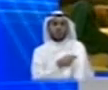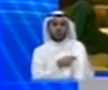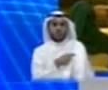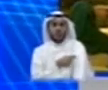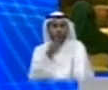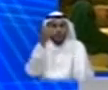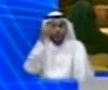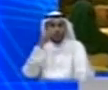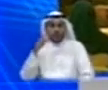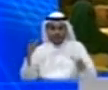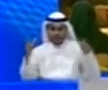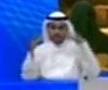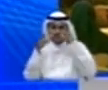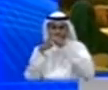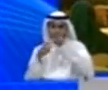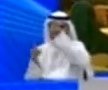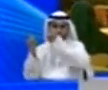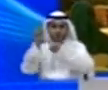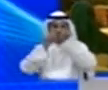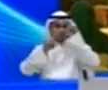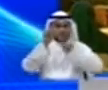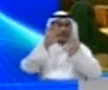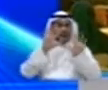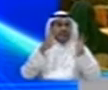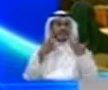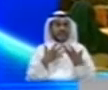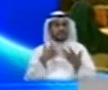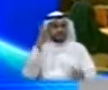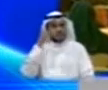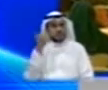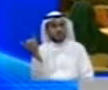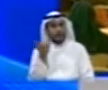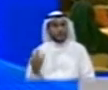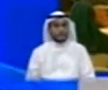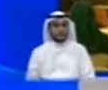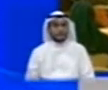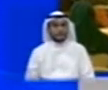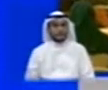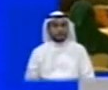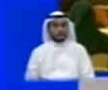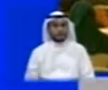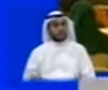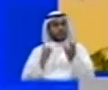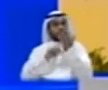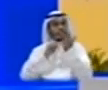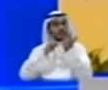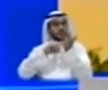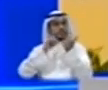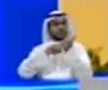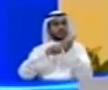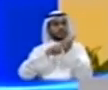بكره اجتماع مع الجماعه على اساس اشوف شنو طلباتهم. نعم. في اندونيسيا